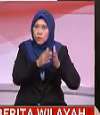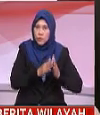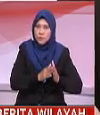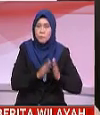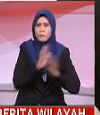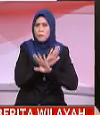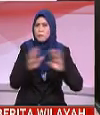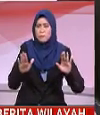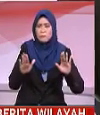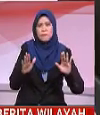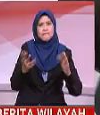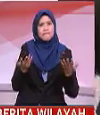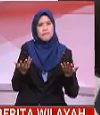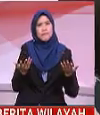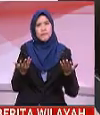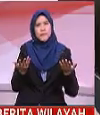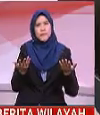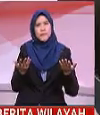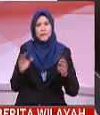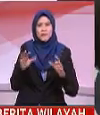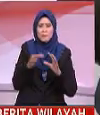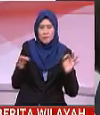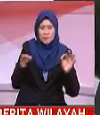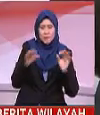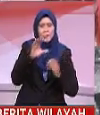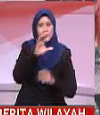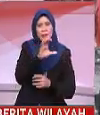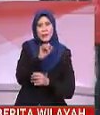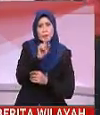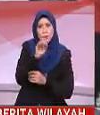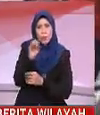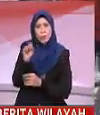jangan nak refer benda-benda macam Citros dan Cikris ni lah.